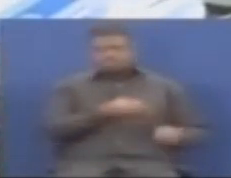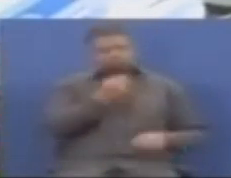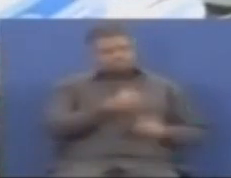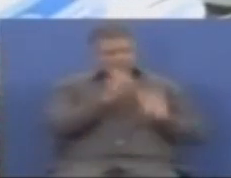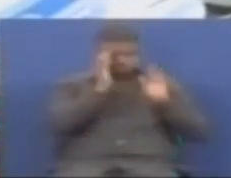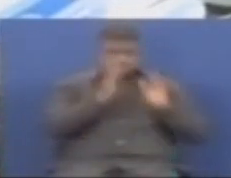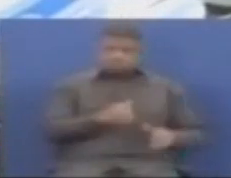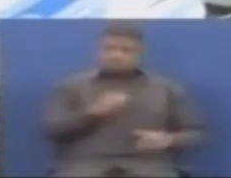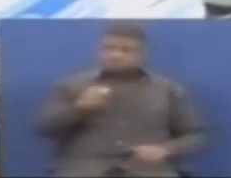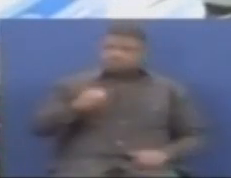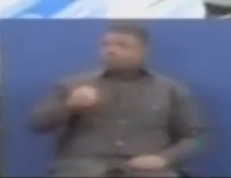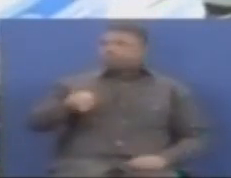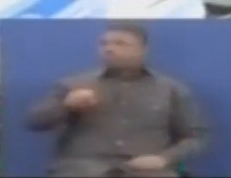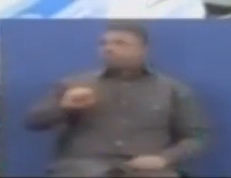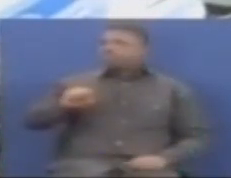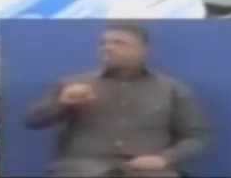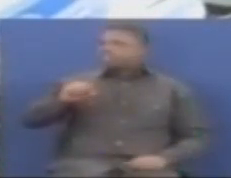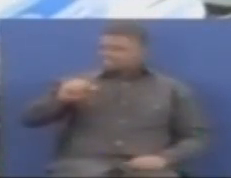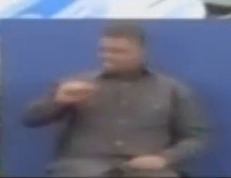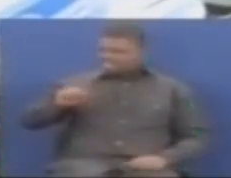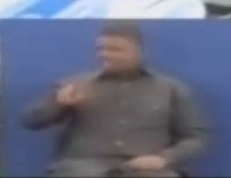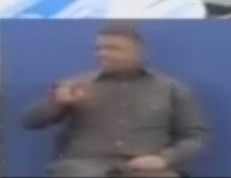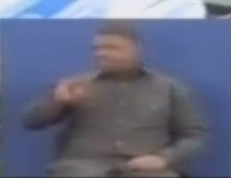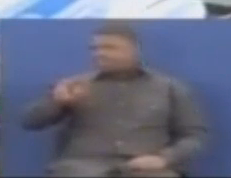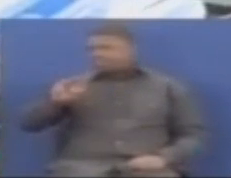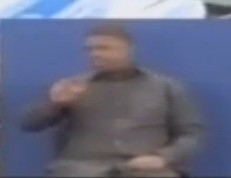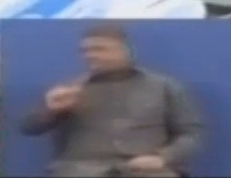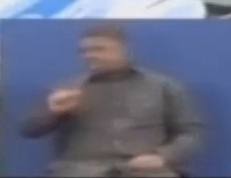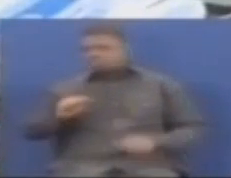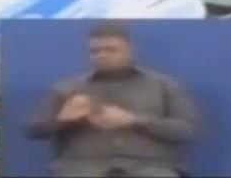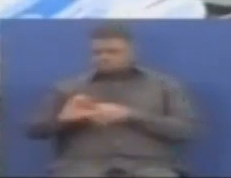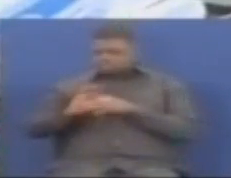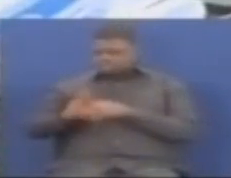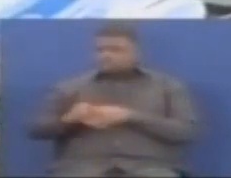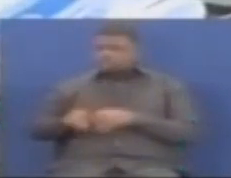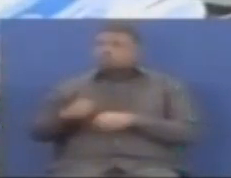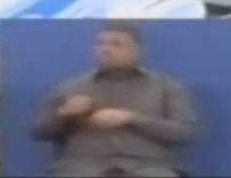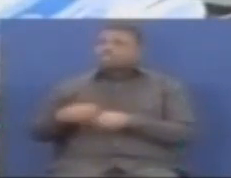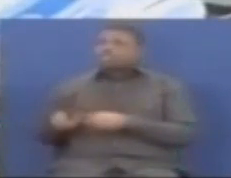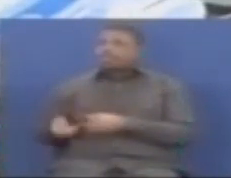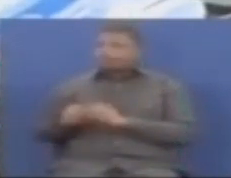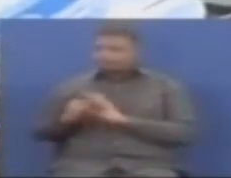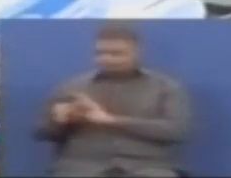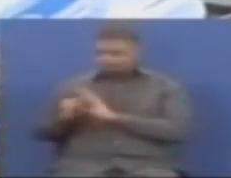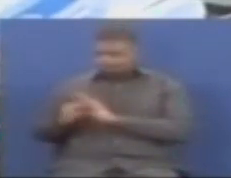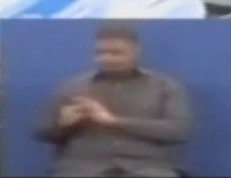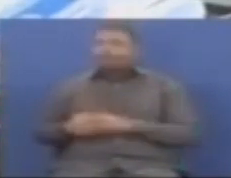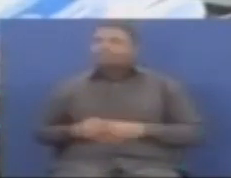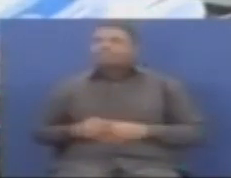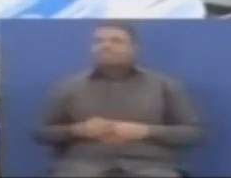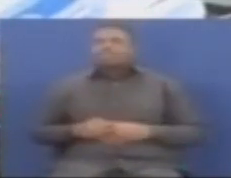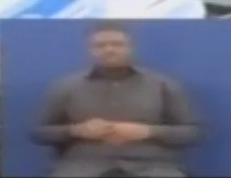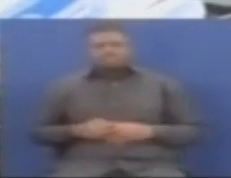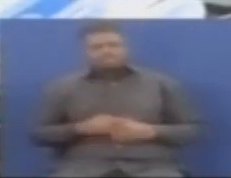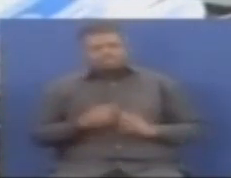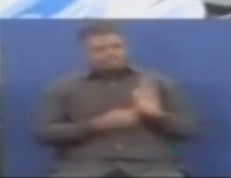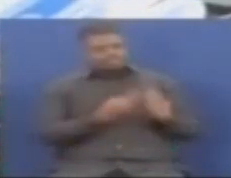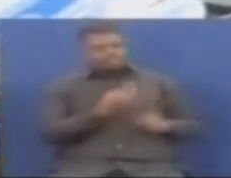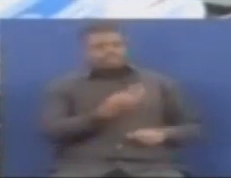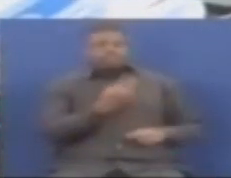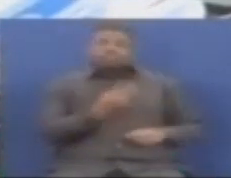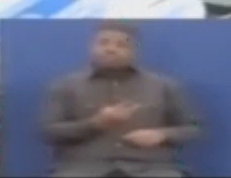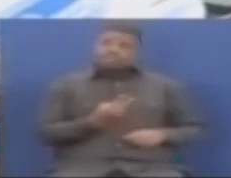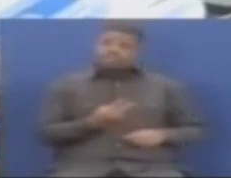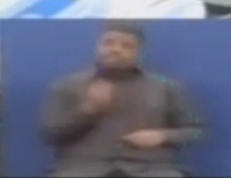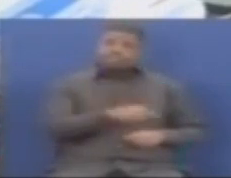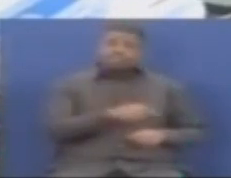Mheshimiwa Mzava, endelee kutupa ushirikiano. Na nilipotembelea tarehe 22 kwa Mheshimiwa Mzava, vijiji cha Mkarekwa pamoja na Welevi vilipoletea